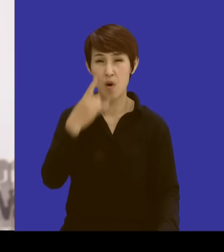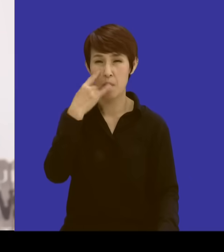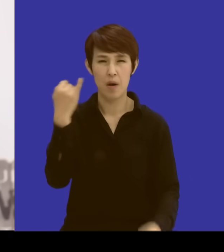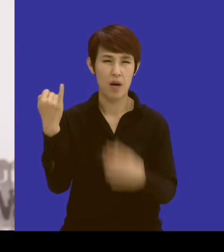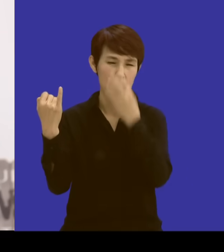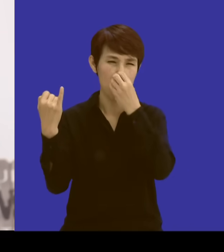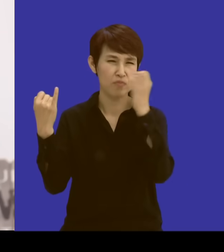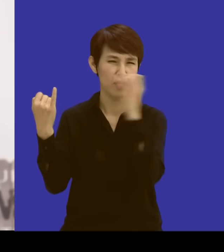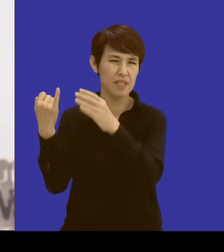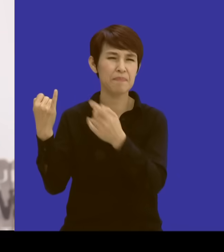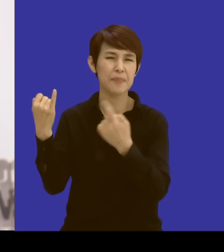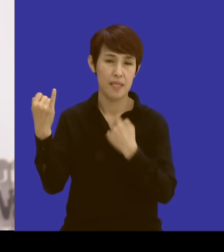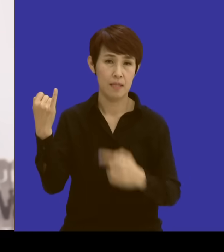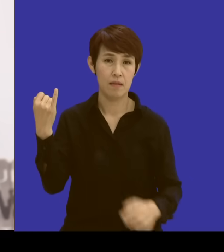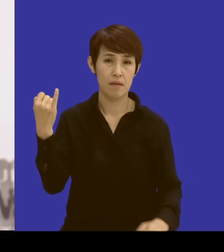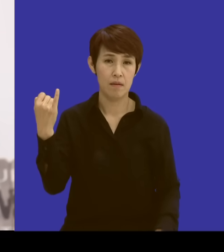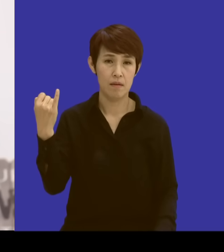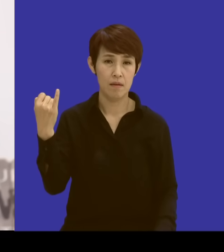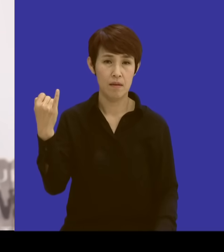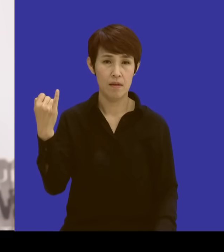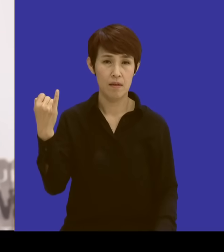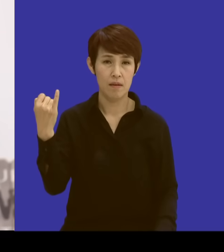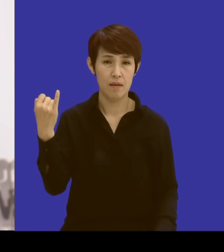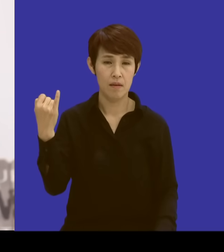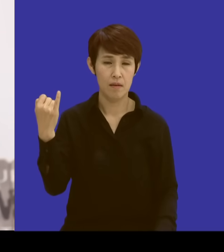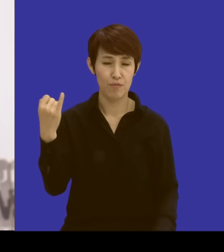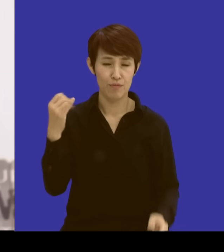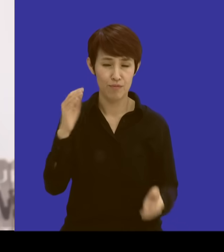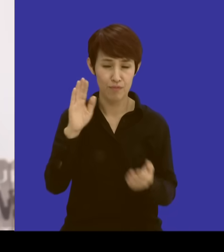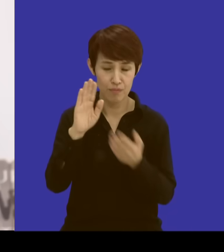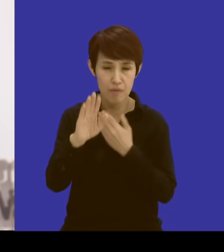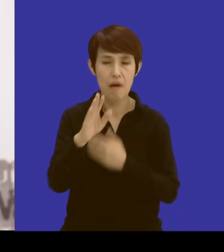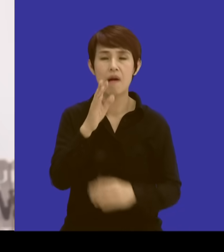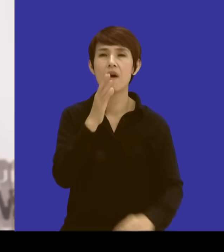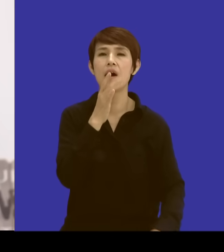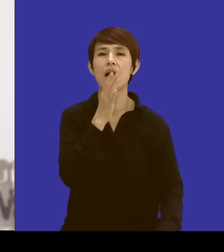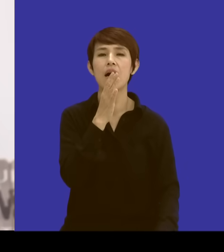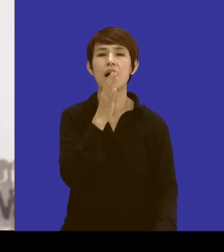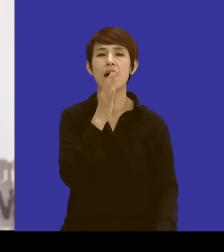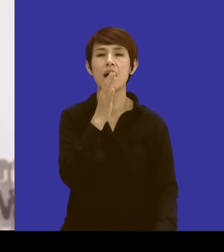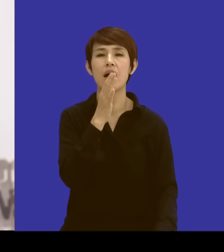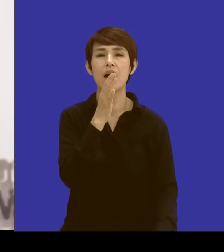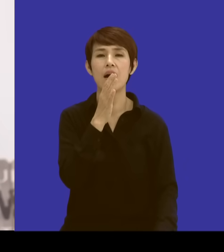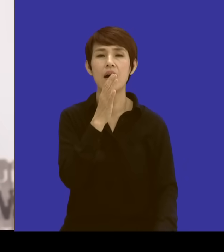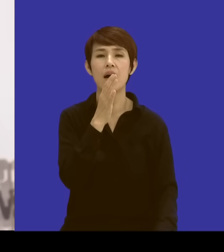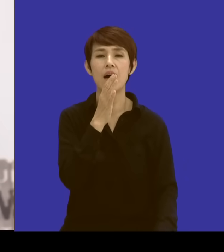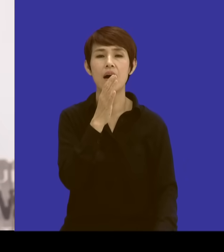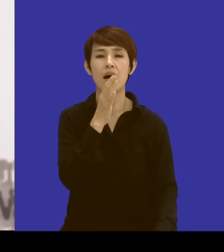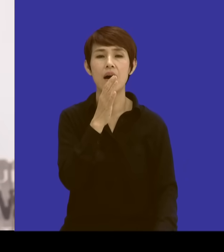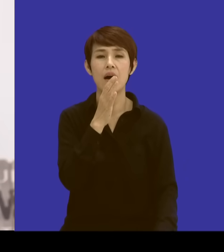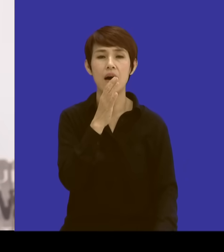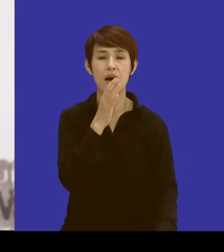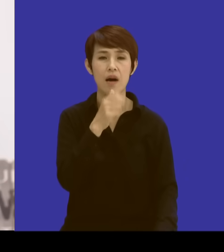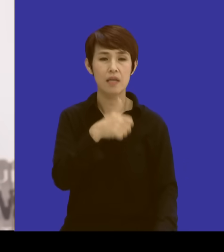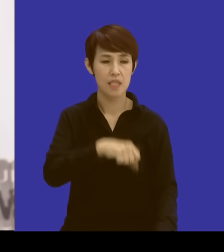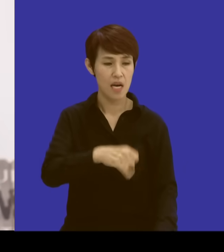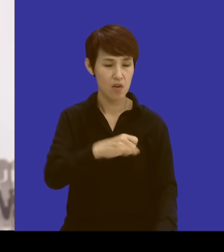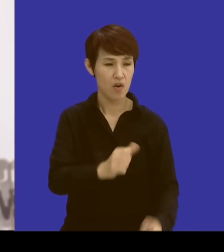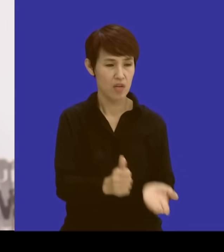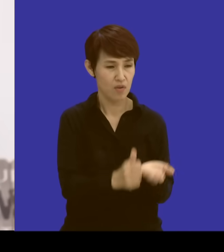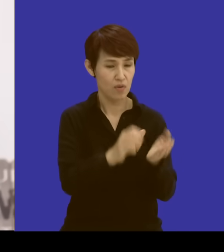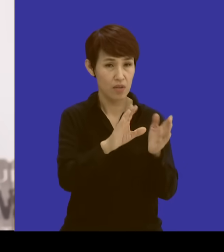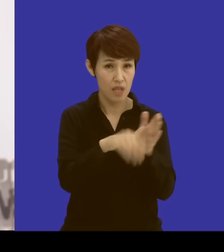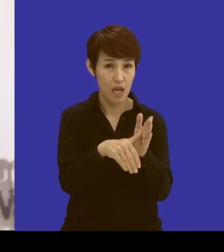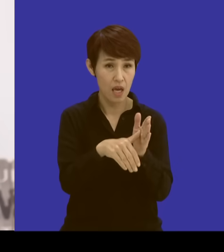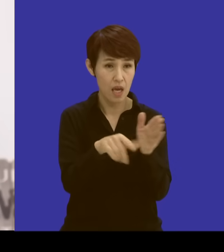막 그런 마음도 있었는데 나중에 알게 됐죠. 아, 이거는 그 두 아이를 키우면서